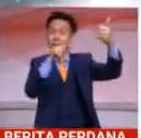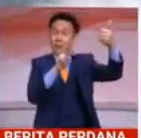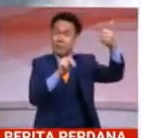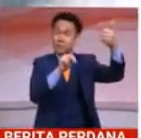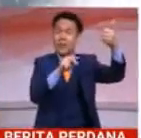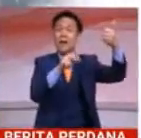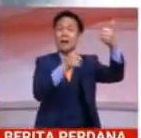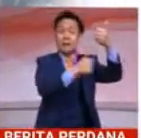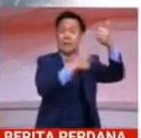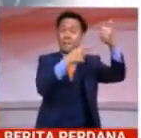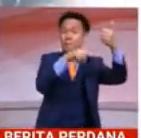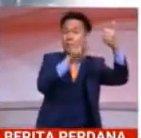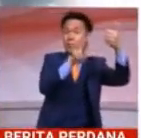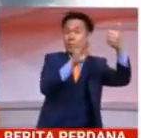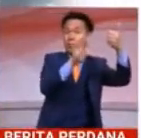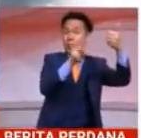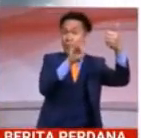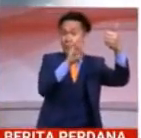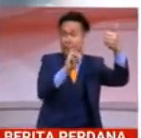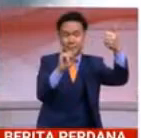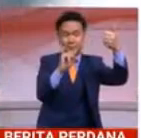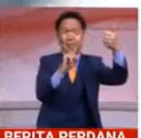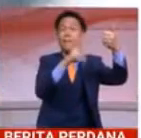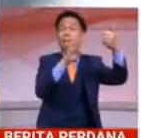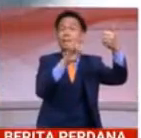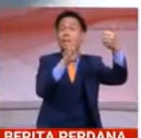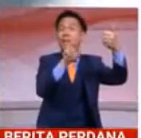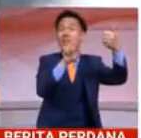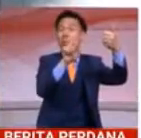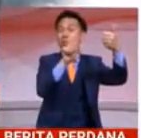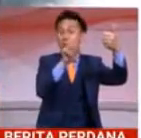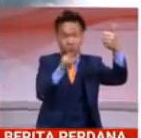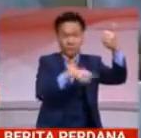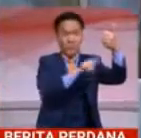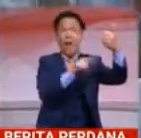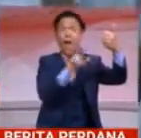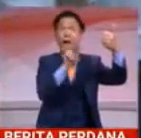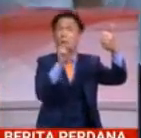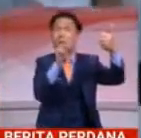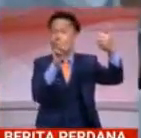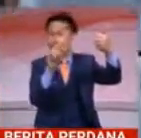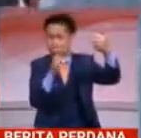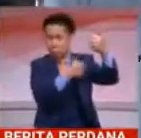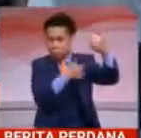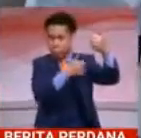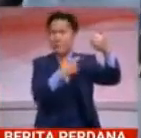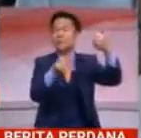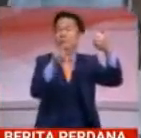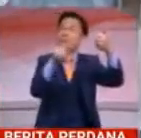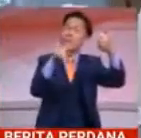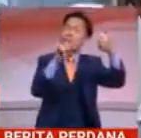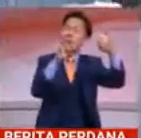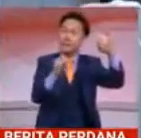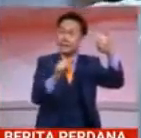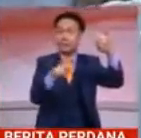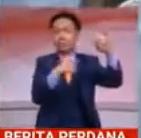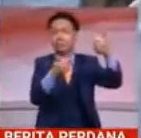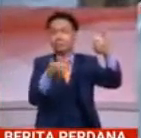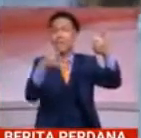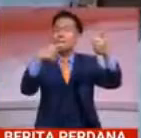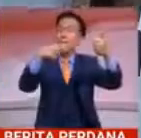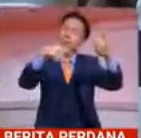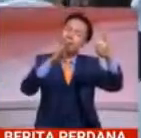Parti Pribumi Bersatu Malaysia, Bersatu, UMNO, Parti Bersatu Sabah, PBS, Parti Bersatu Rakyat